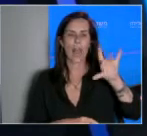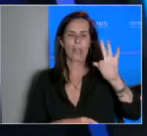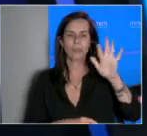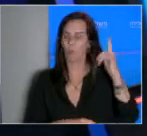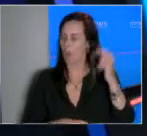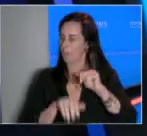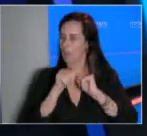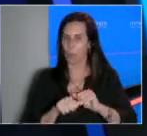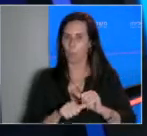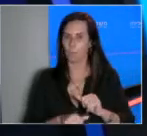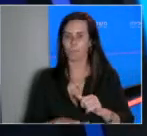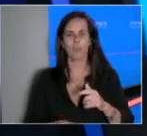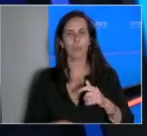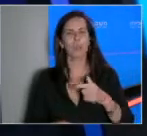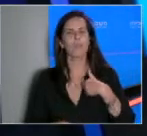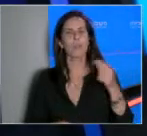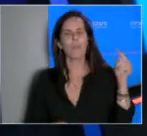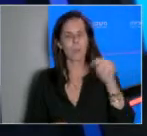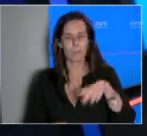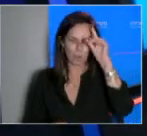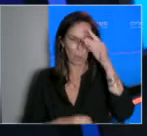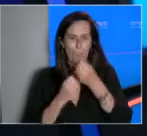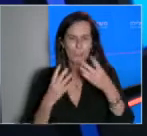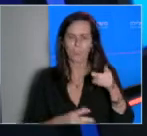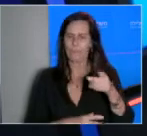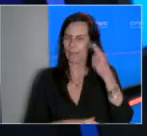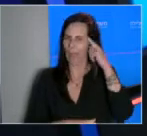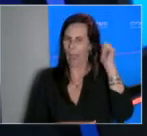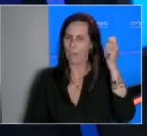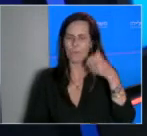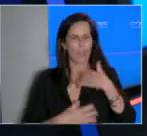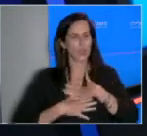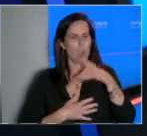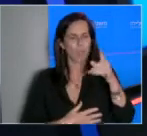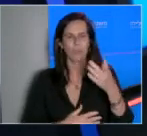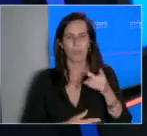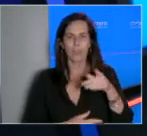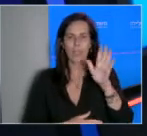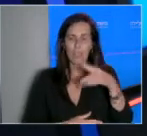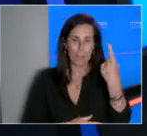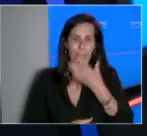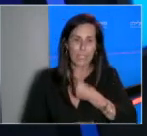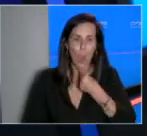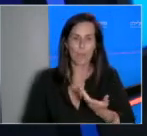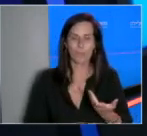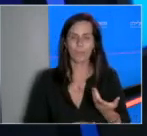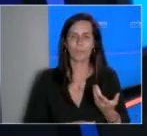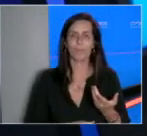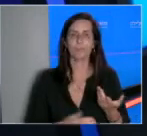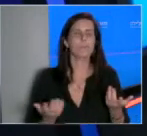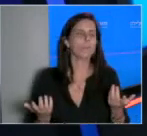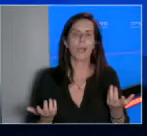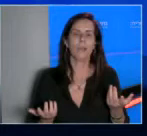תמיכה מקיר לקיר. ואני אביא אותך לפה, ואתה בחור מקסים, ואתה משכיל, ואני אוהב אותך. ואתה גם יוצא אתיופיה.